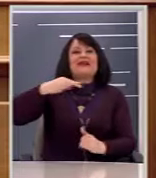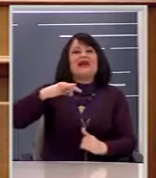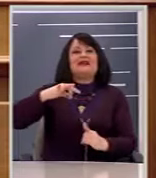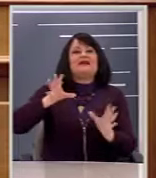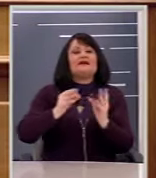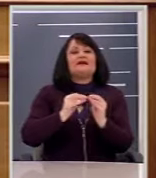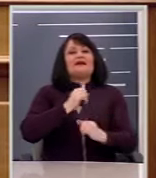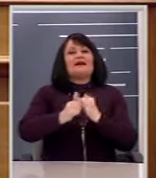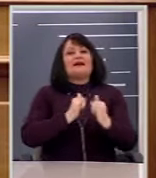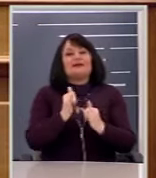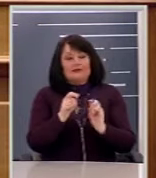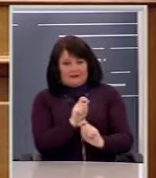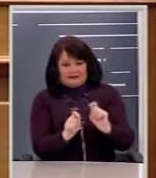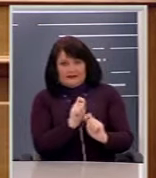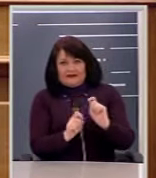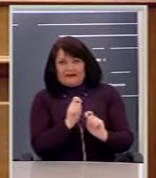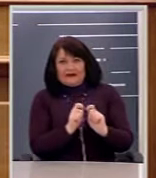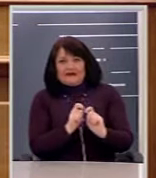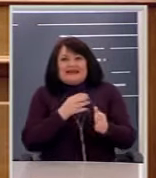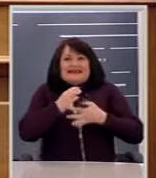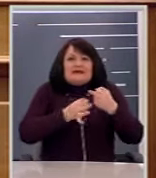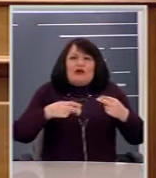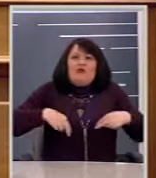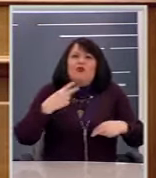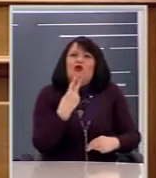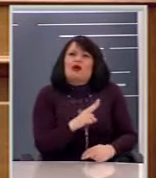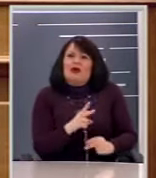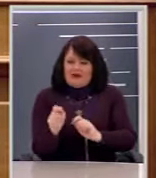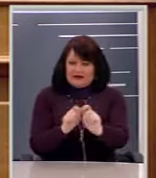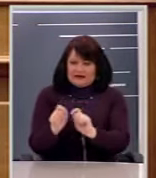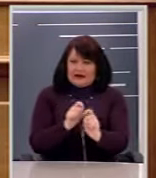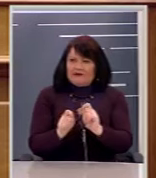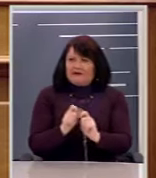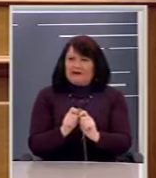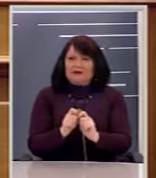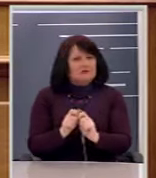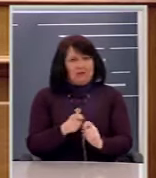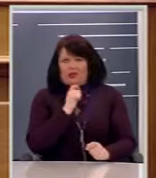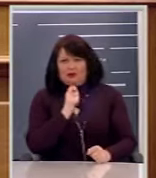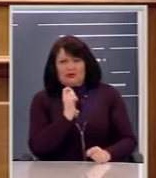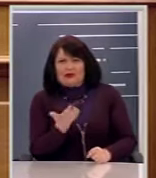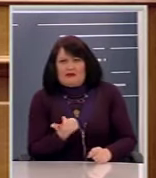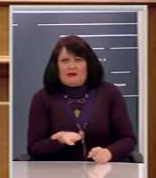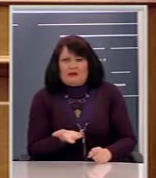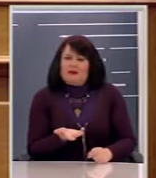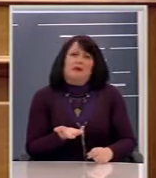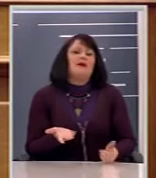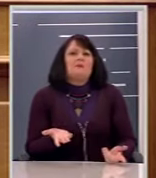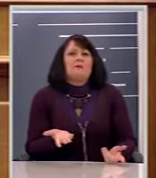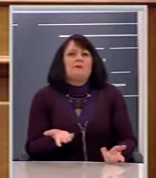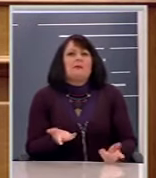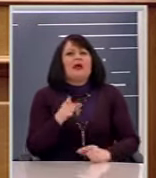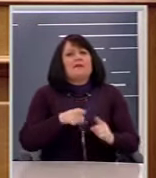οποίες στήθηκαν από συμβούλους υπουργών, χωρίς να έχουν καν τη δημοσιογραφική ιδιότητα. Άλλοι εξ